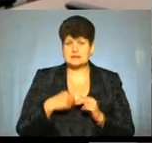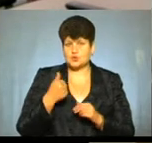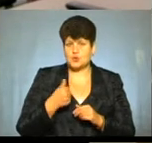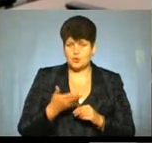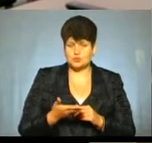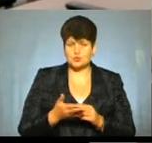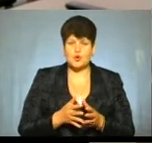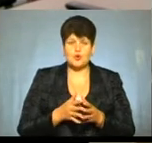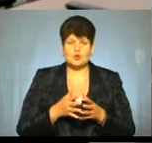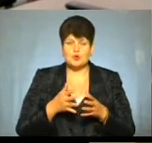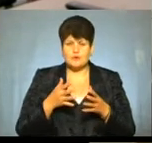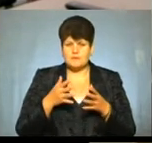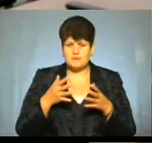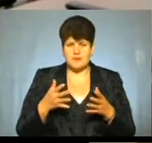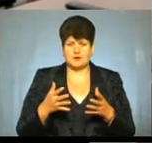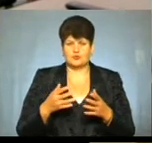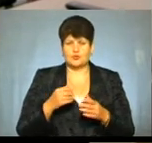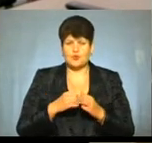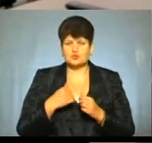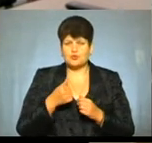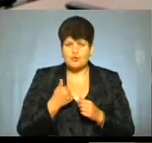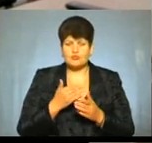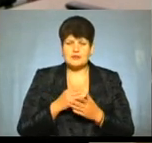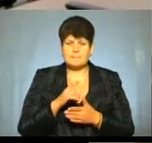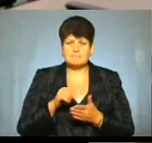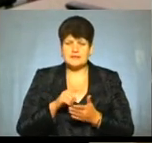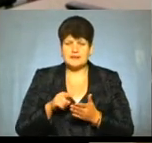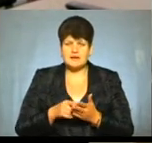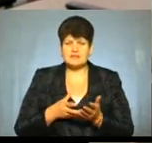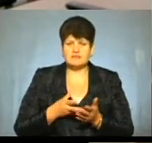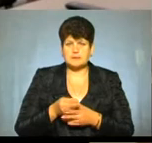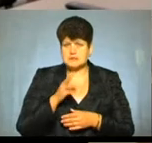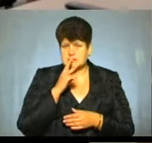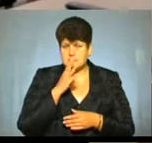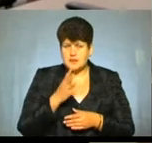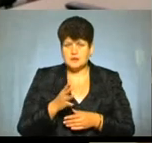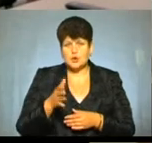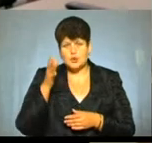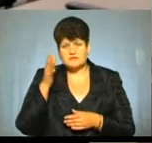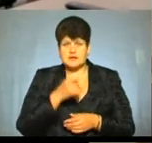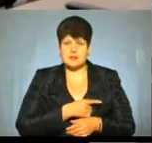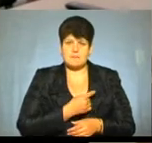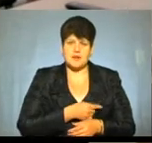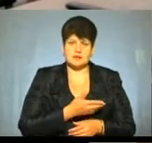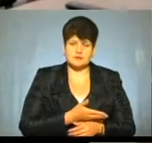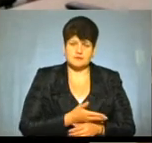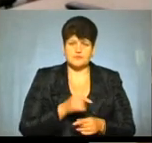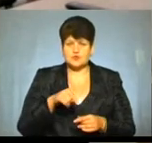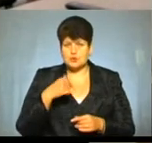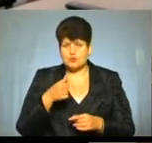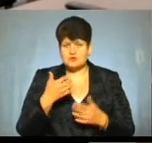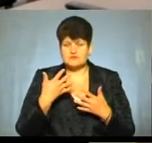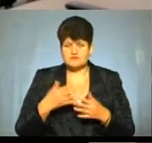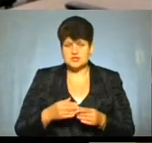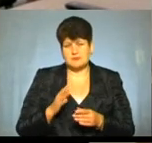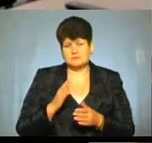року. Глобально в розрізі Тернопільської області кожного року виникають питання виплат заробітних плат освітянам і медикам. В